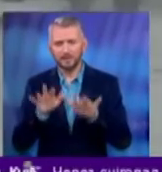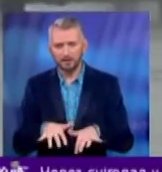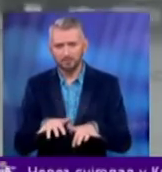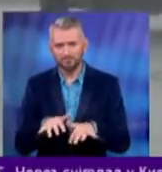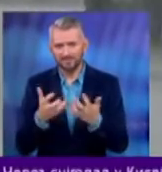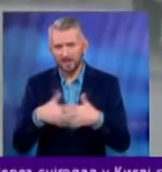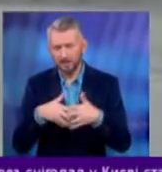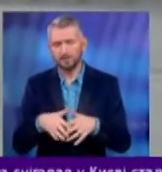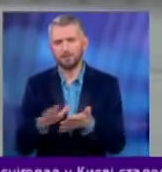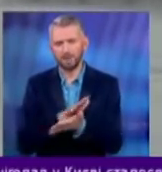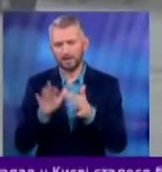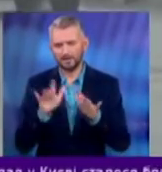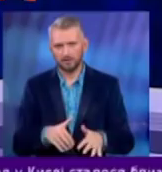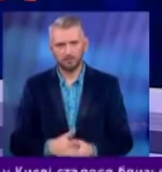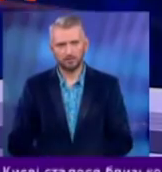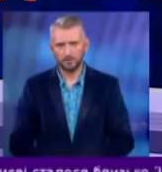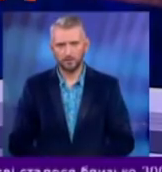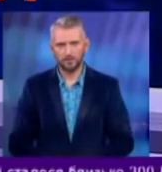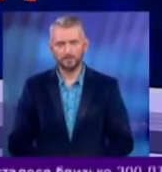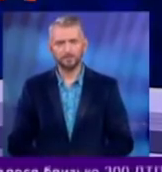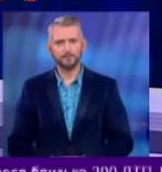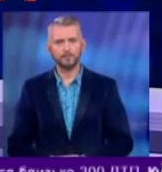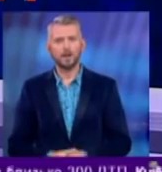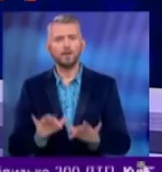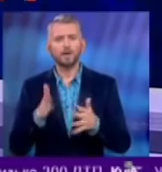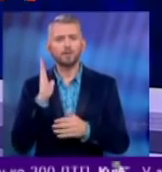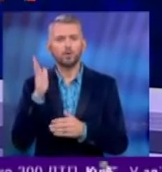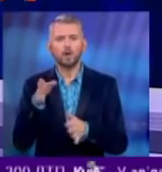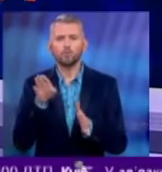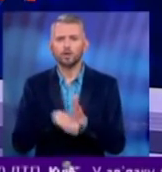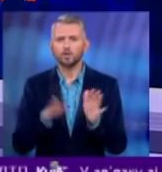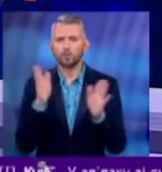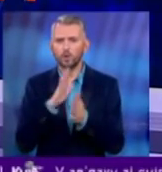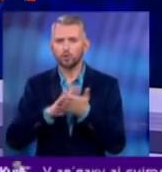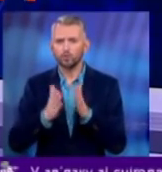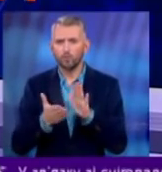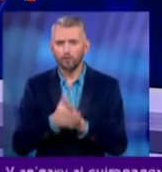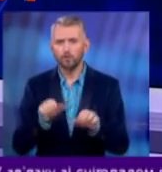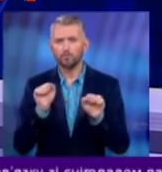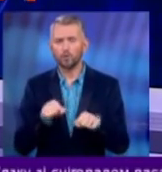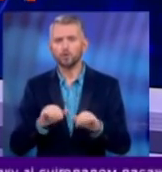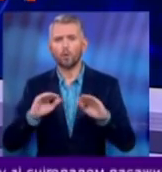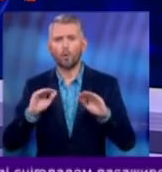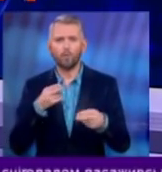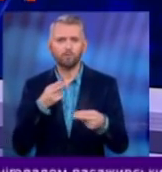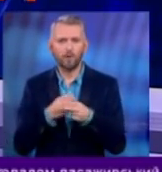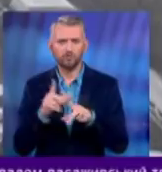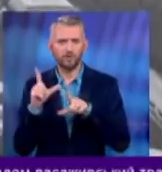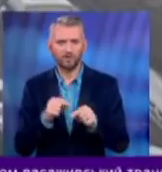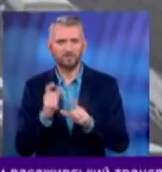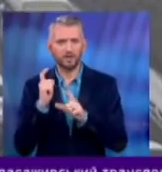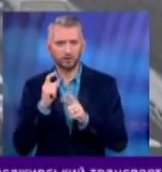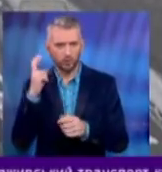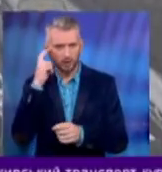Плішаков, телеканал «Київ». У разі подальшого погіршення погодних умов можуть обмежити в'їзд вантажівок до